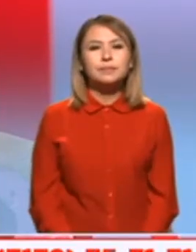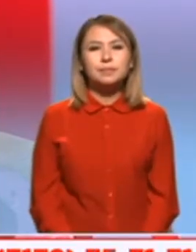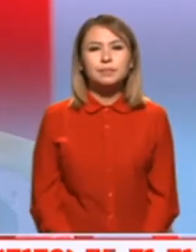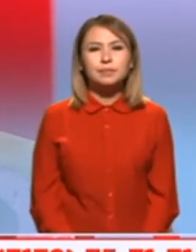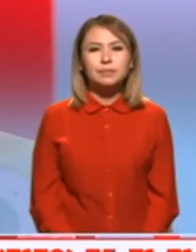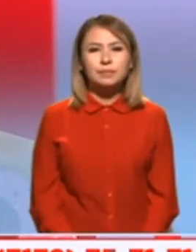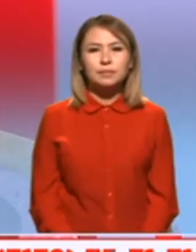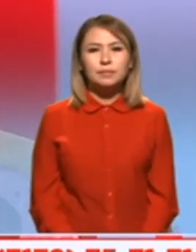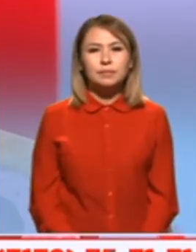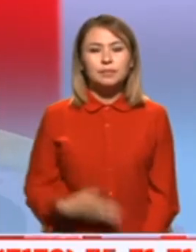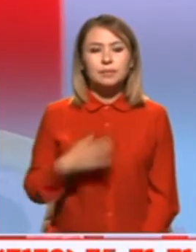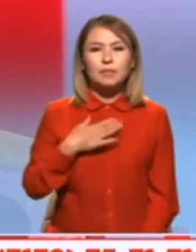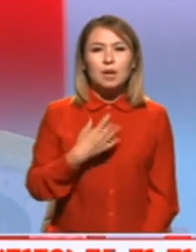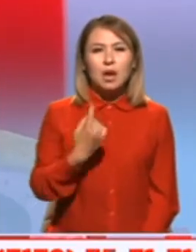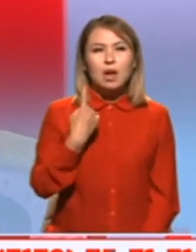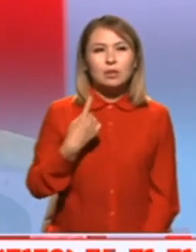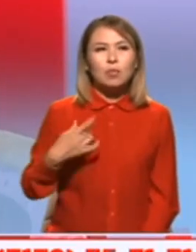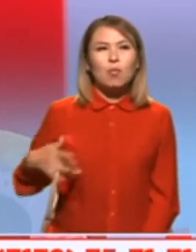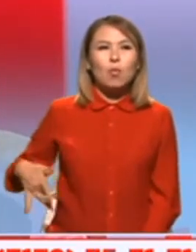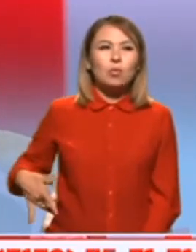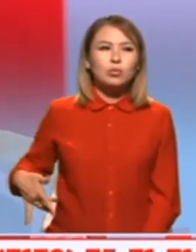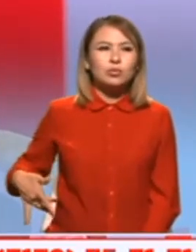Менде бір бүйрек.